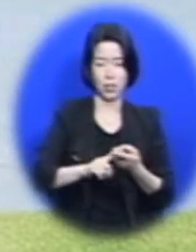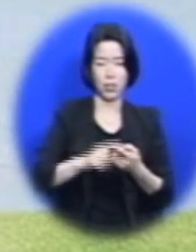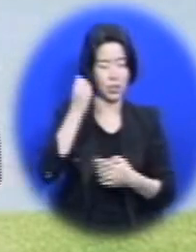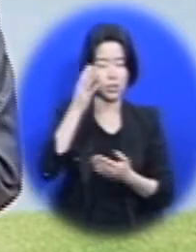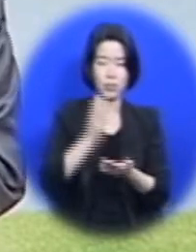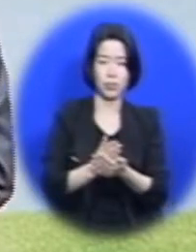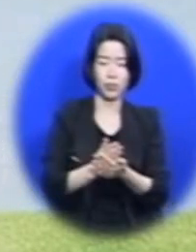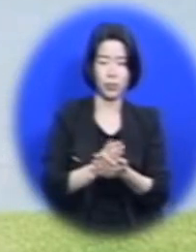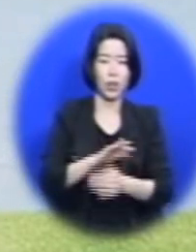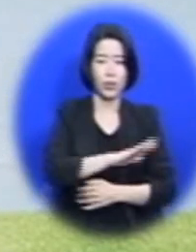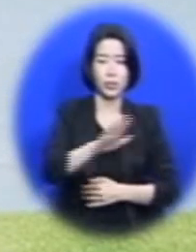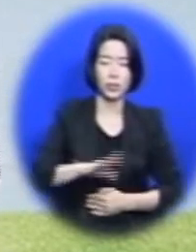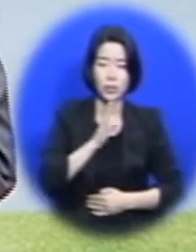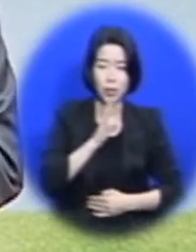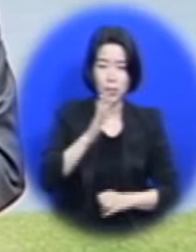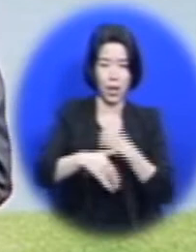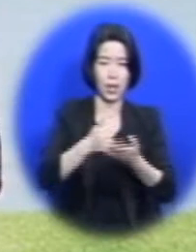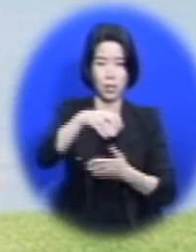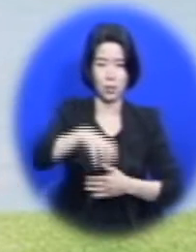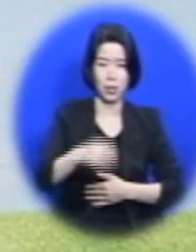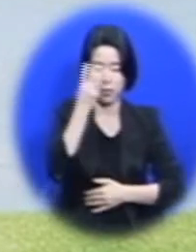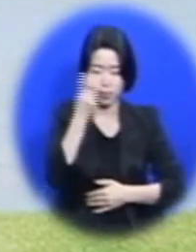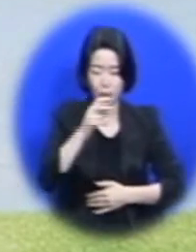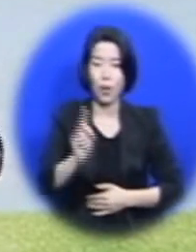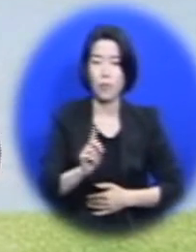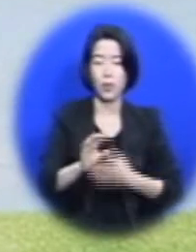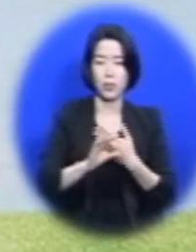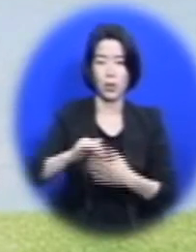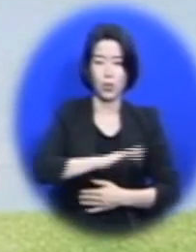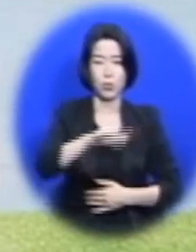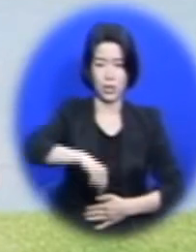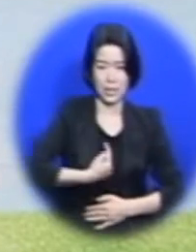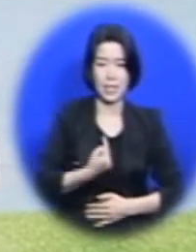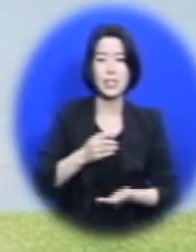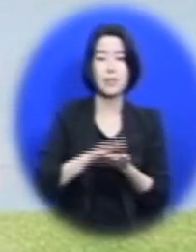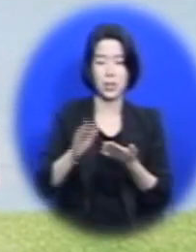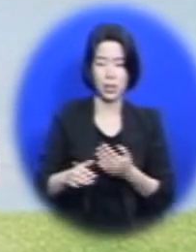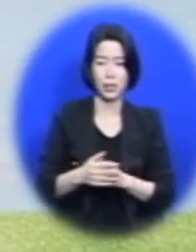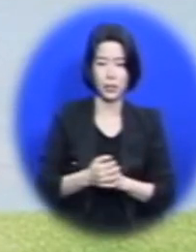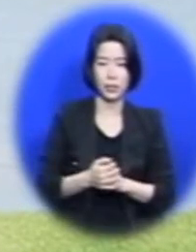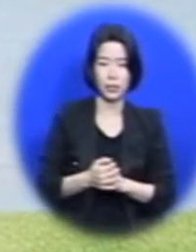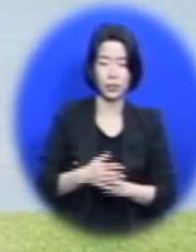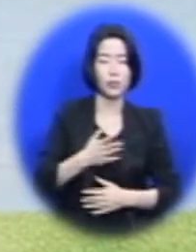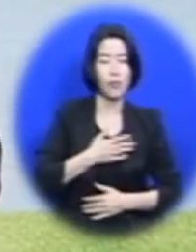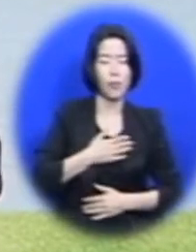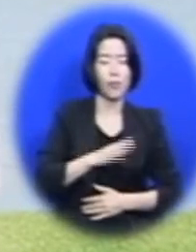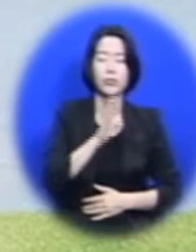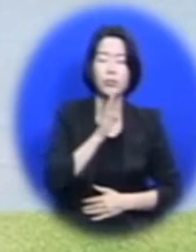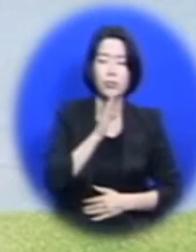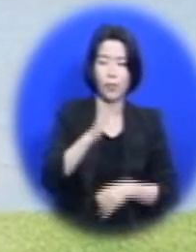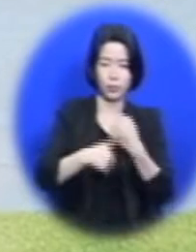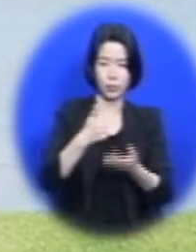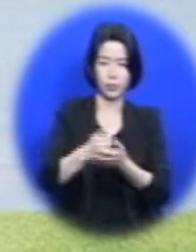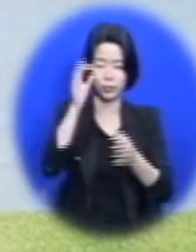우리가 정말 하나님 앞에 점검해야 될 것은 우리 자신입니다. 나는 정말